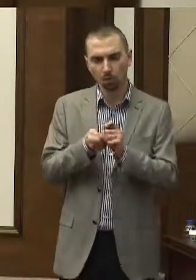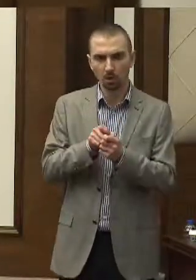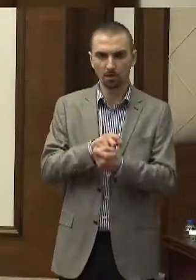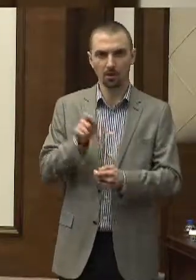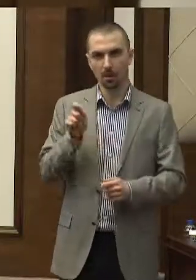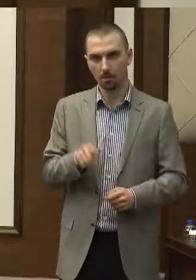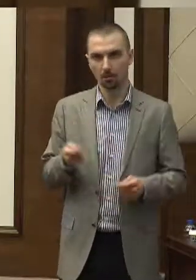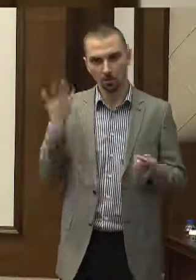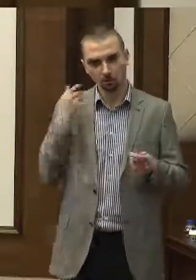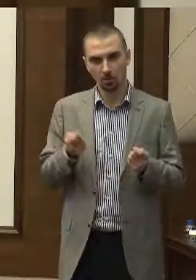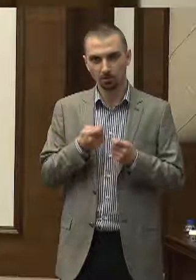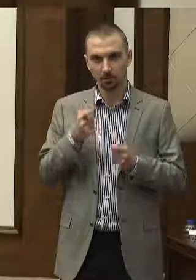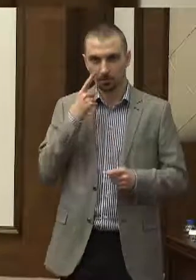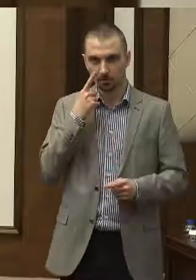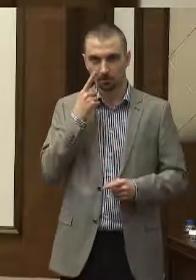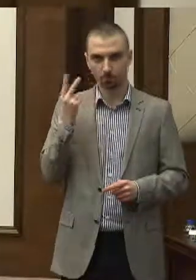değişim gerçekleştirilmiştir.